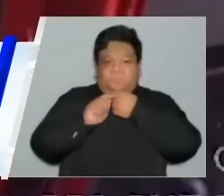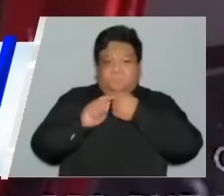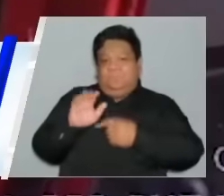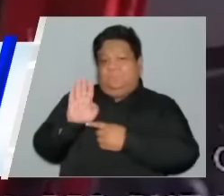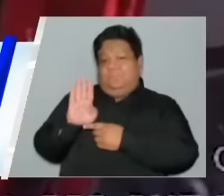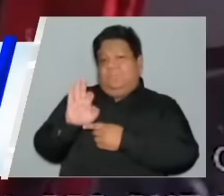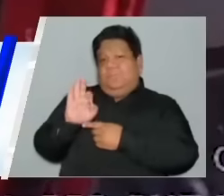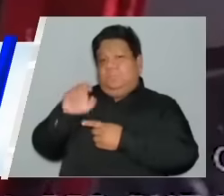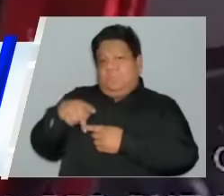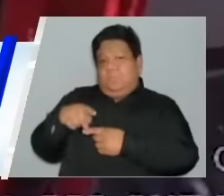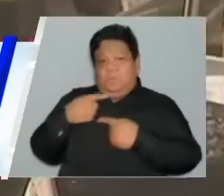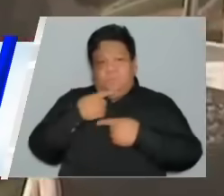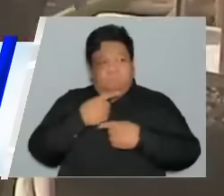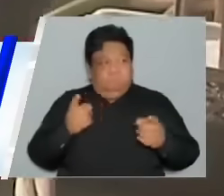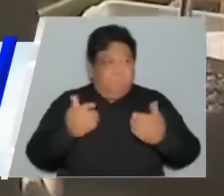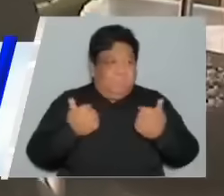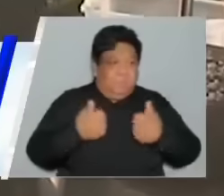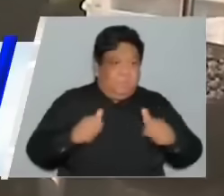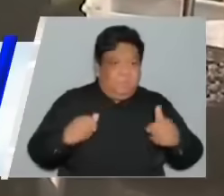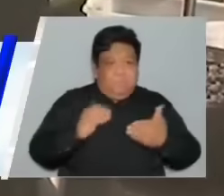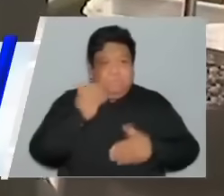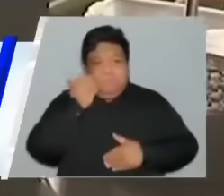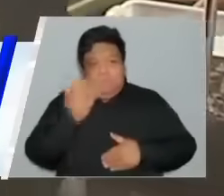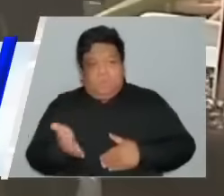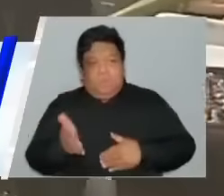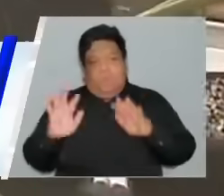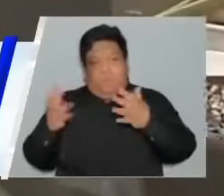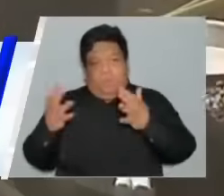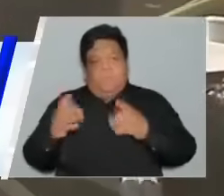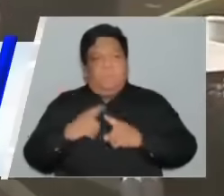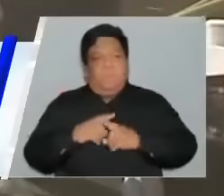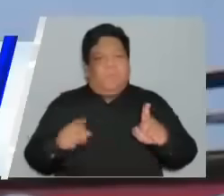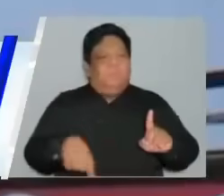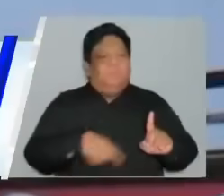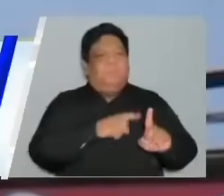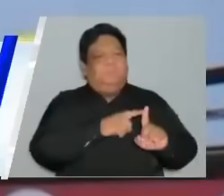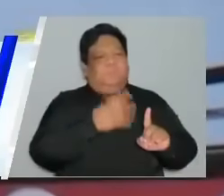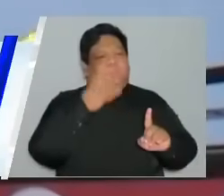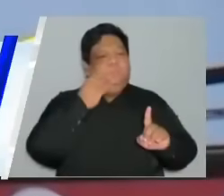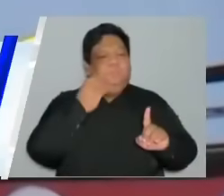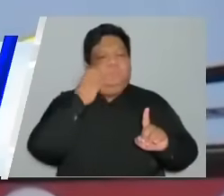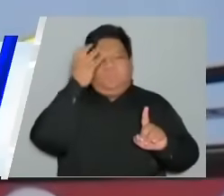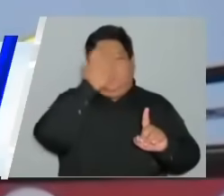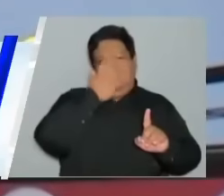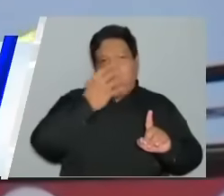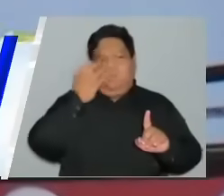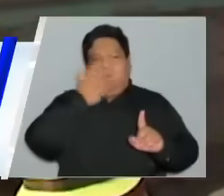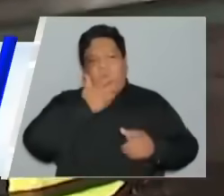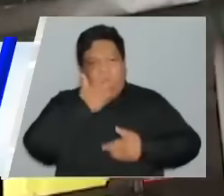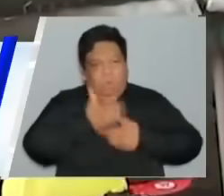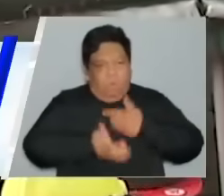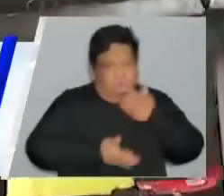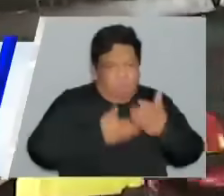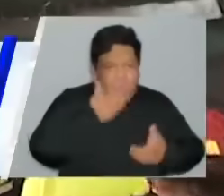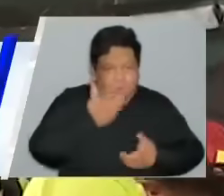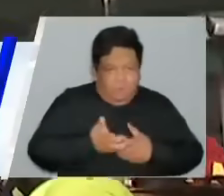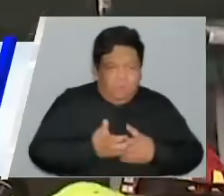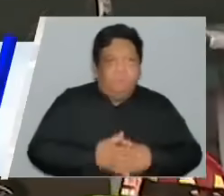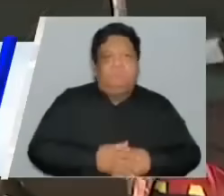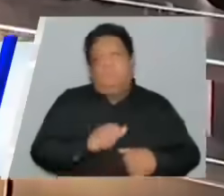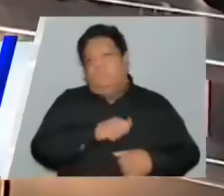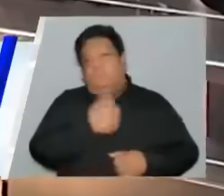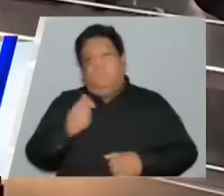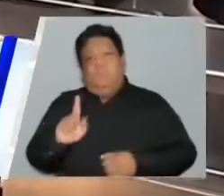mga residenteng nasunugan. Pero may isang nakaranas daw ng pagkahilo at pagsusuka sa kanilang anay. Habang isang lalaki